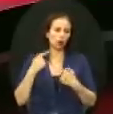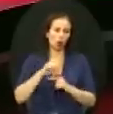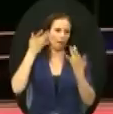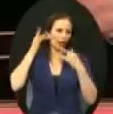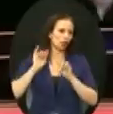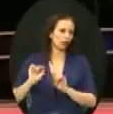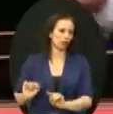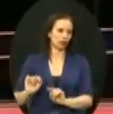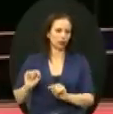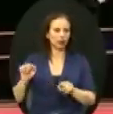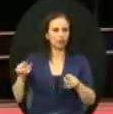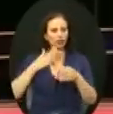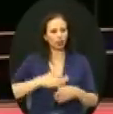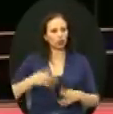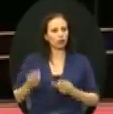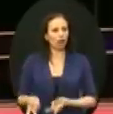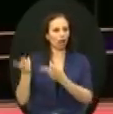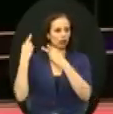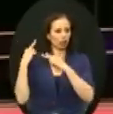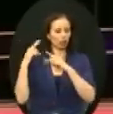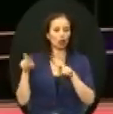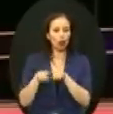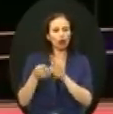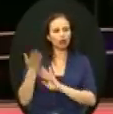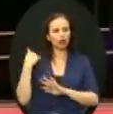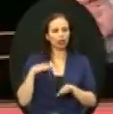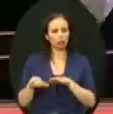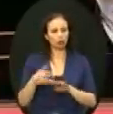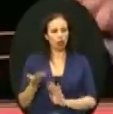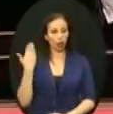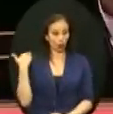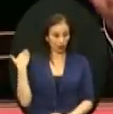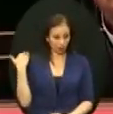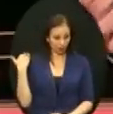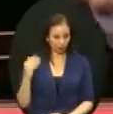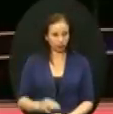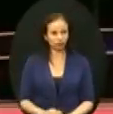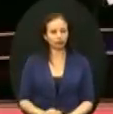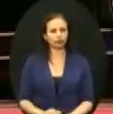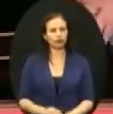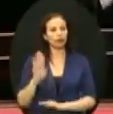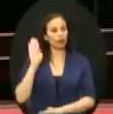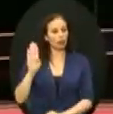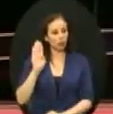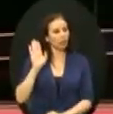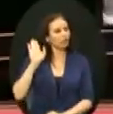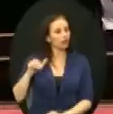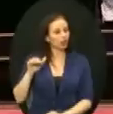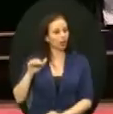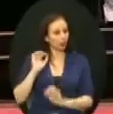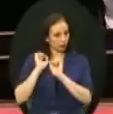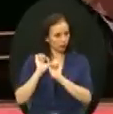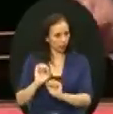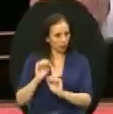אנחנו רוצים להחזיר גלגל אחורה לפני הממשלה הקודמת. אני רוצה להזכיר לכם, בממשלה הקודמת שבנימין נתניהו גם הצביע על